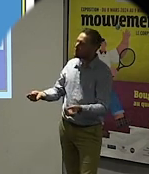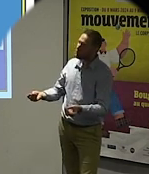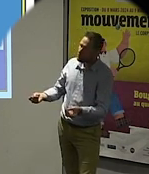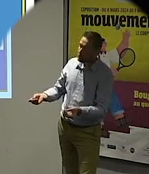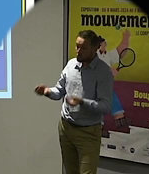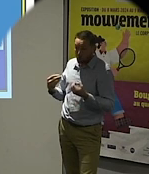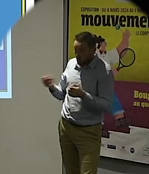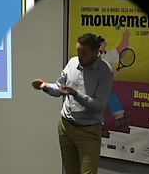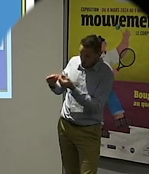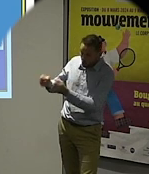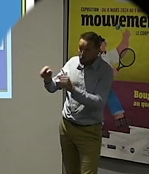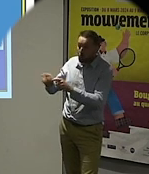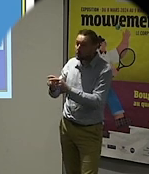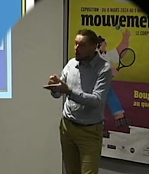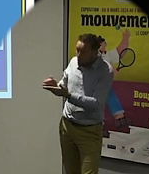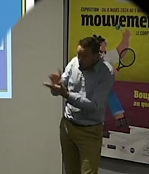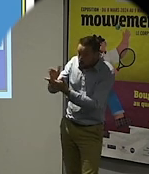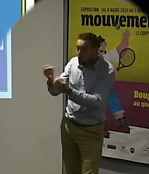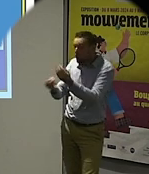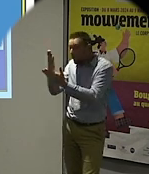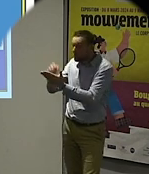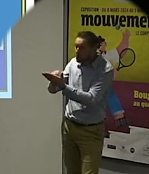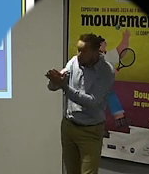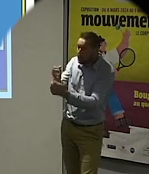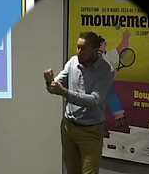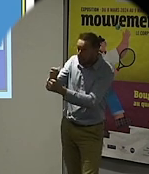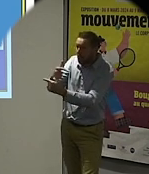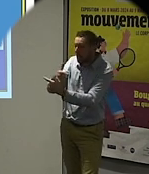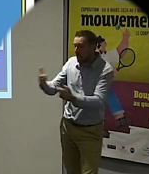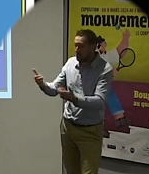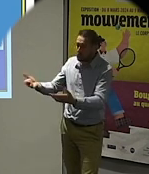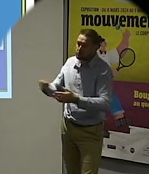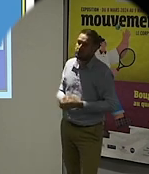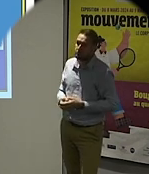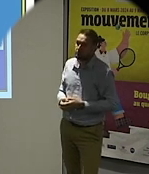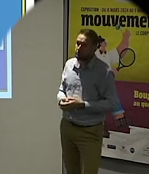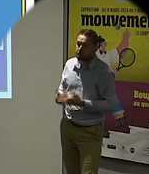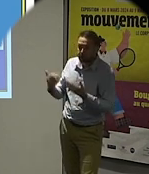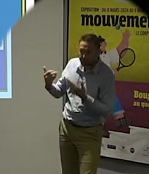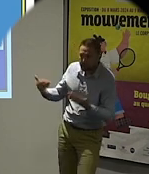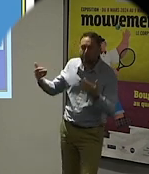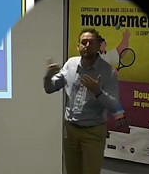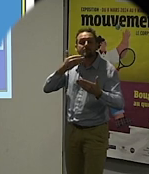de nouveaux projets et de, voilà, de nouvelles ressources. Voilà. Merci.